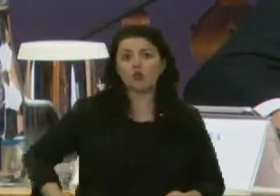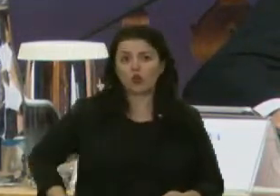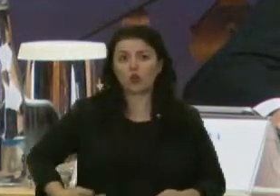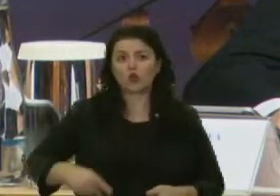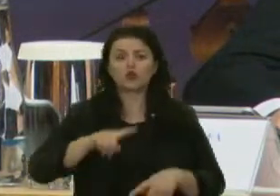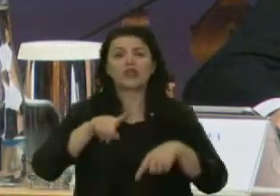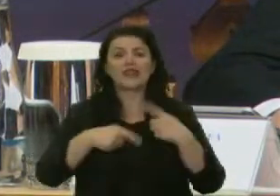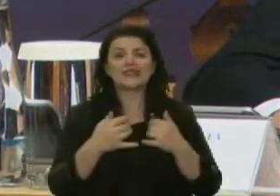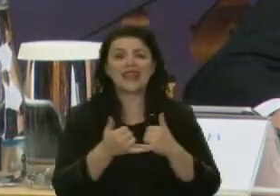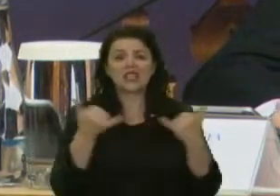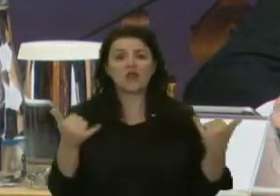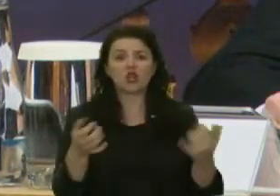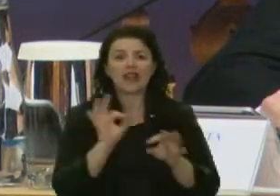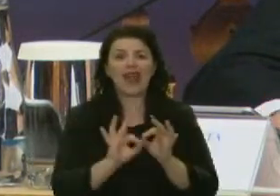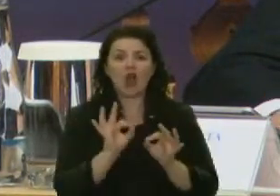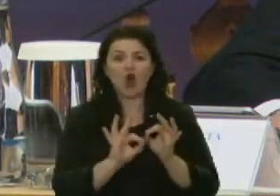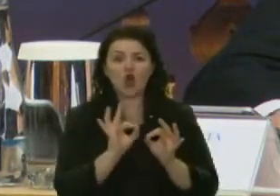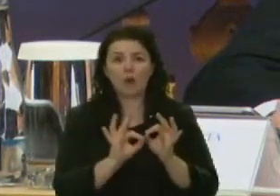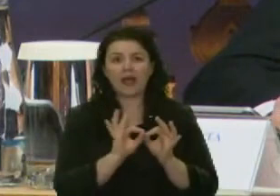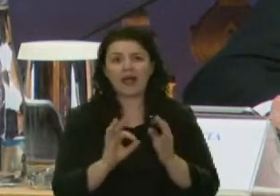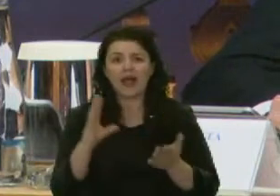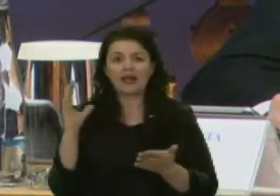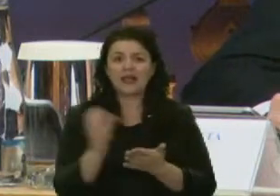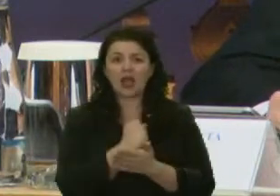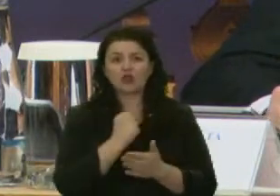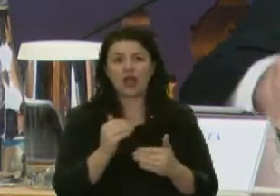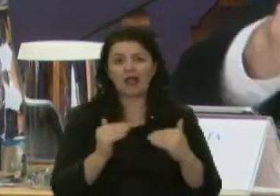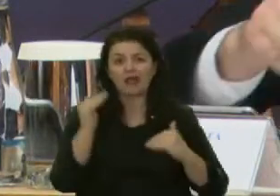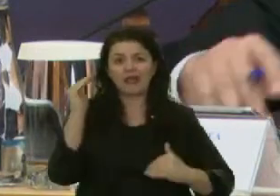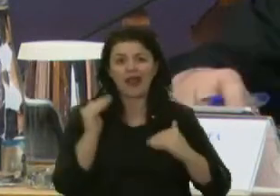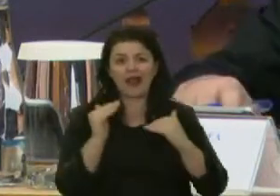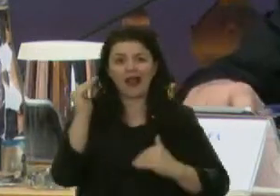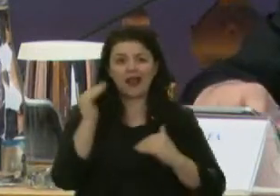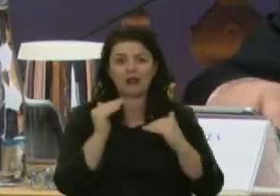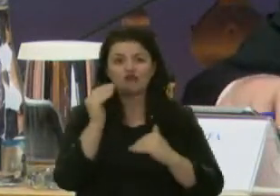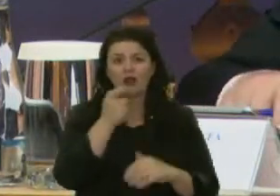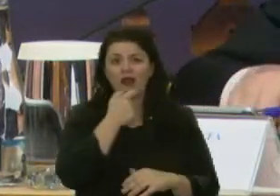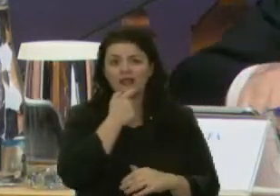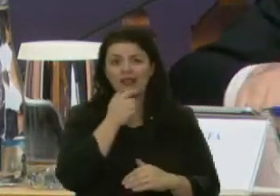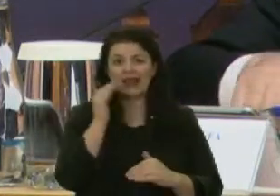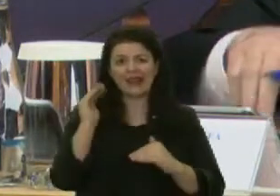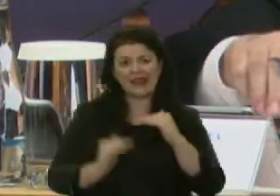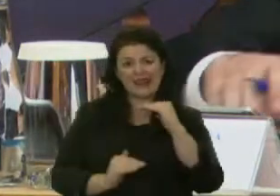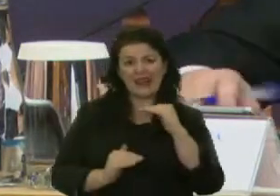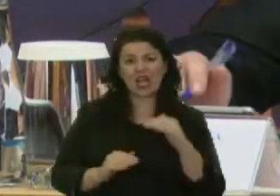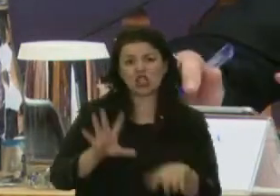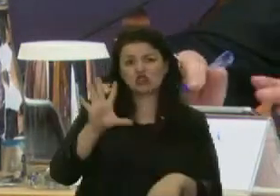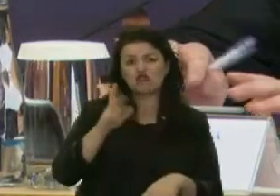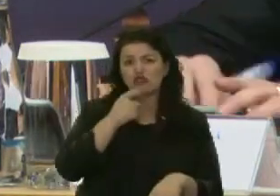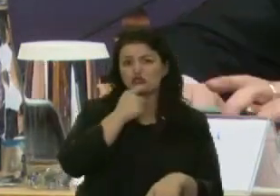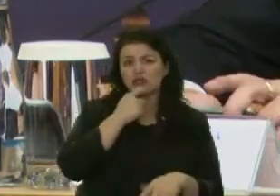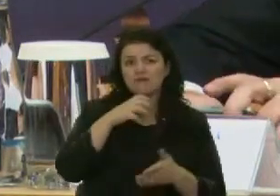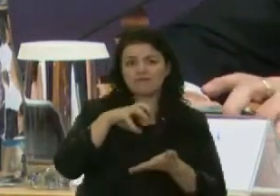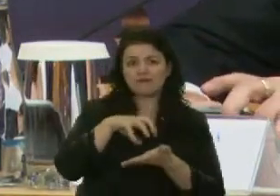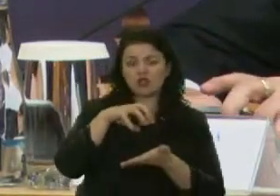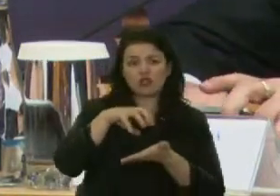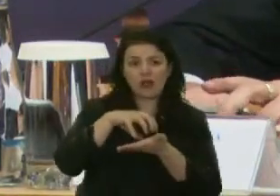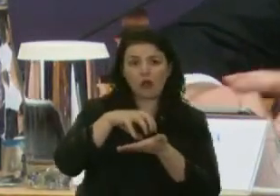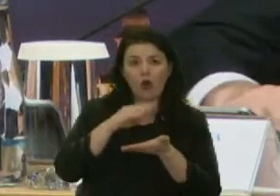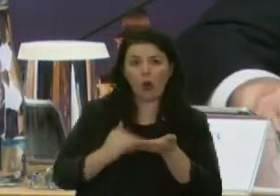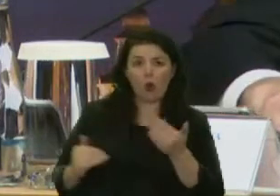economică reușind să recupereze decalajul în decursul anilor era pe locul cinci ajuns